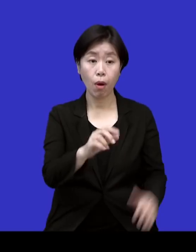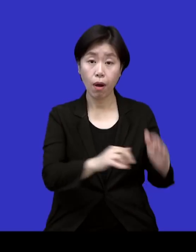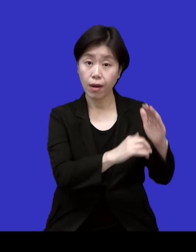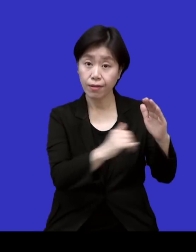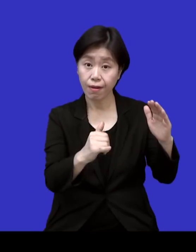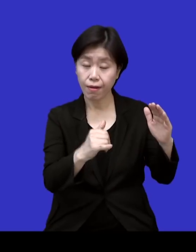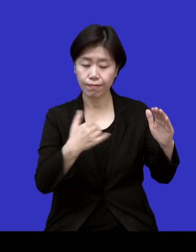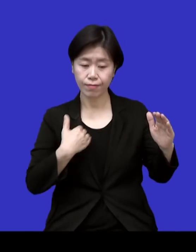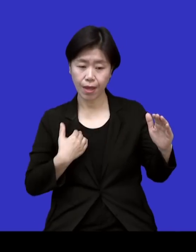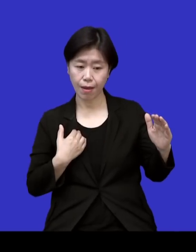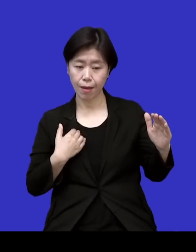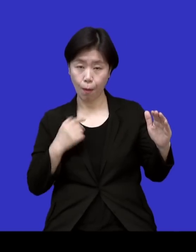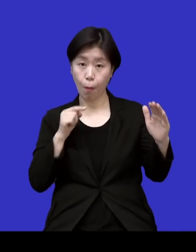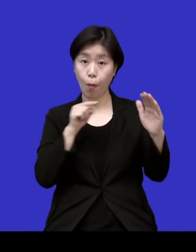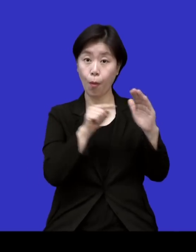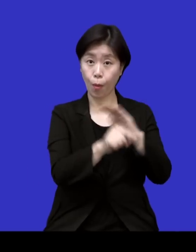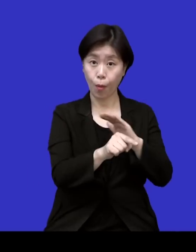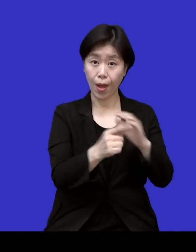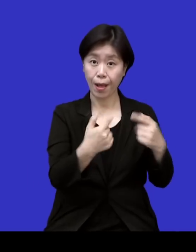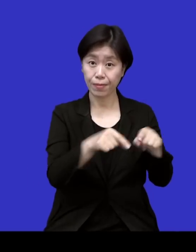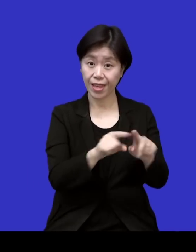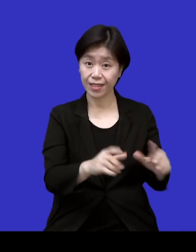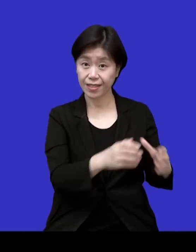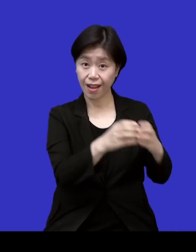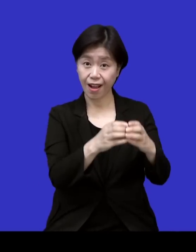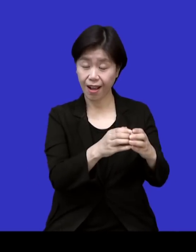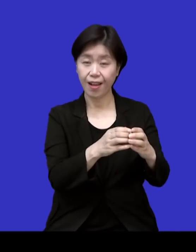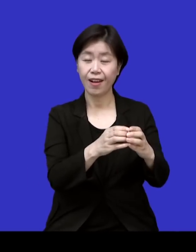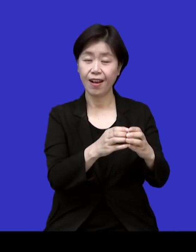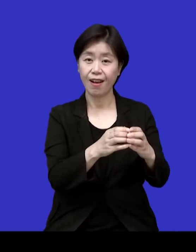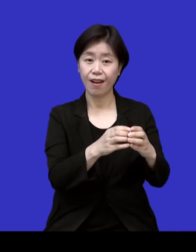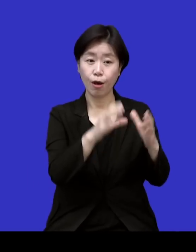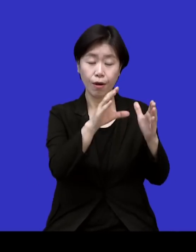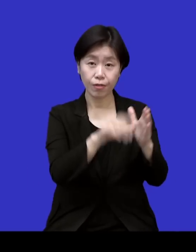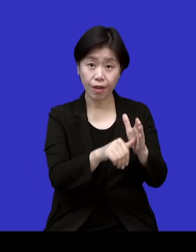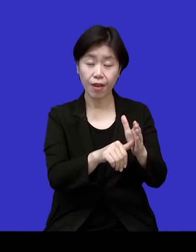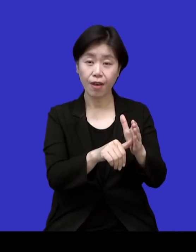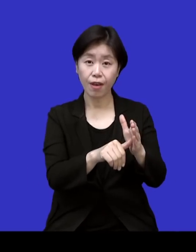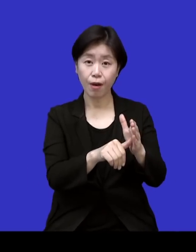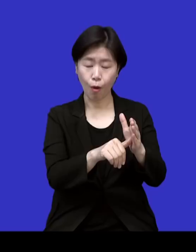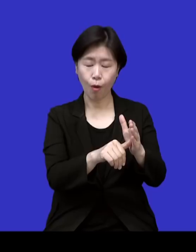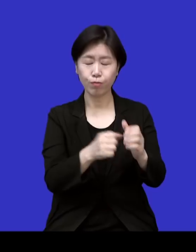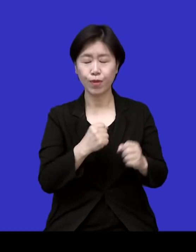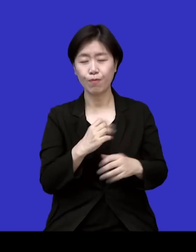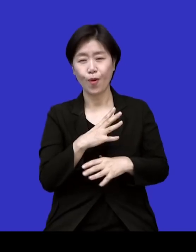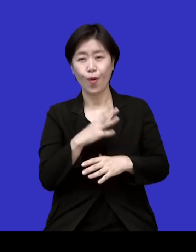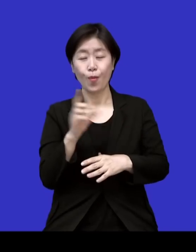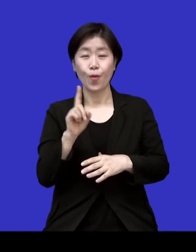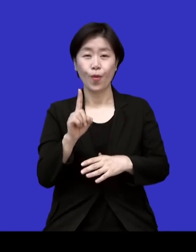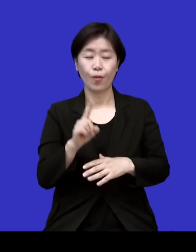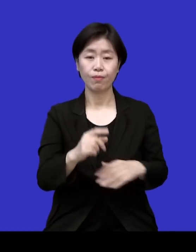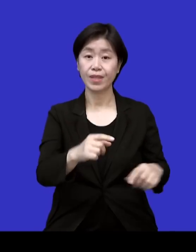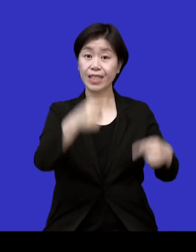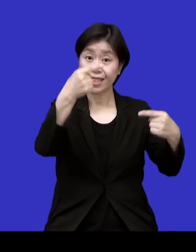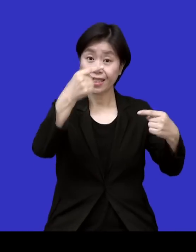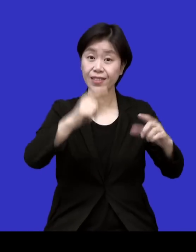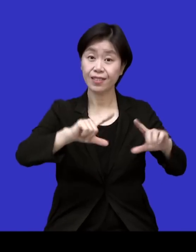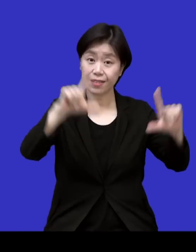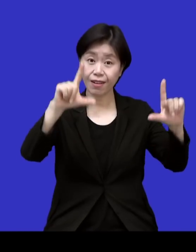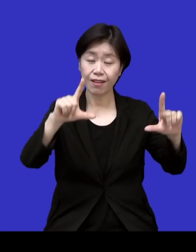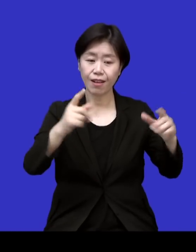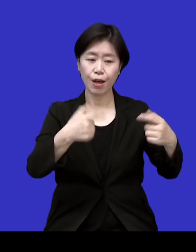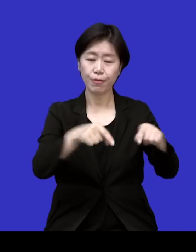가정에 시집을 가서 설날에 가족 예배를 막 드리는 거예요. 네. 그래서 저는 그게 너무너무